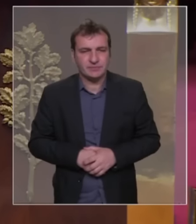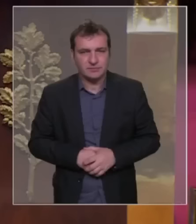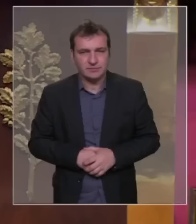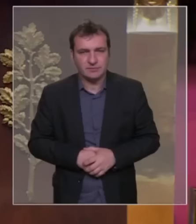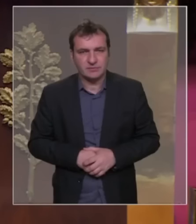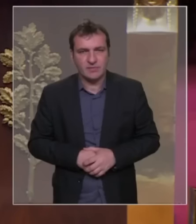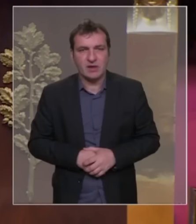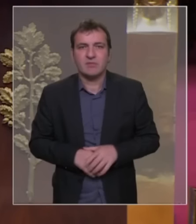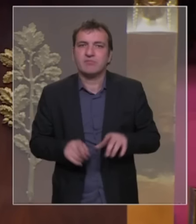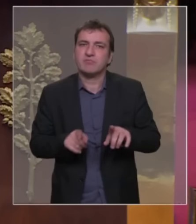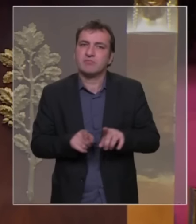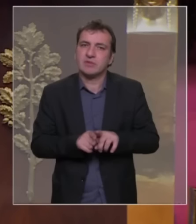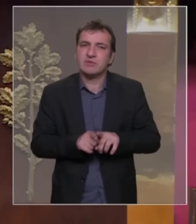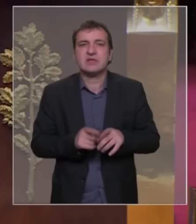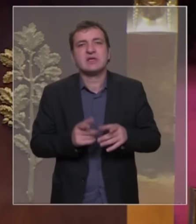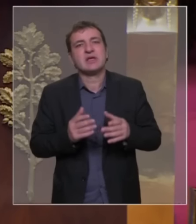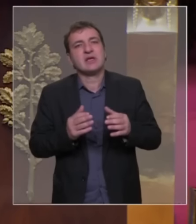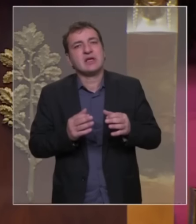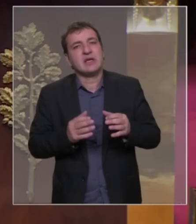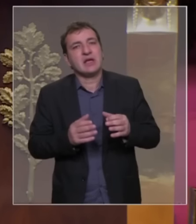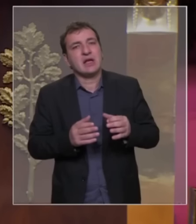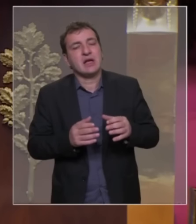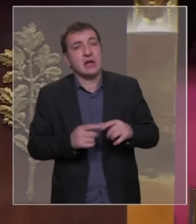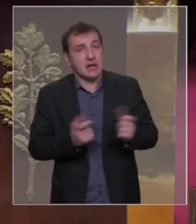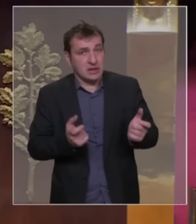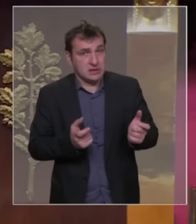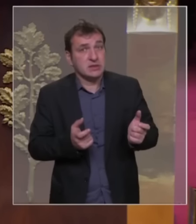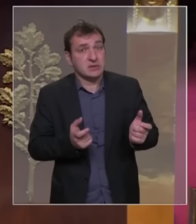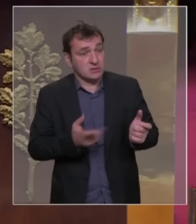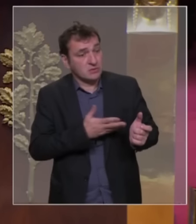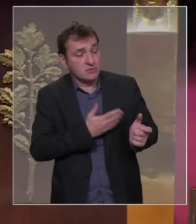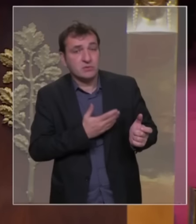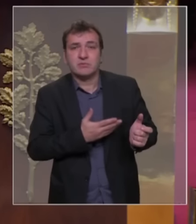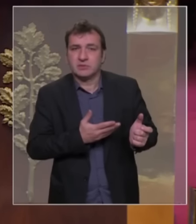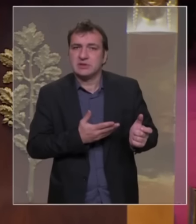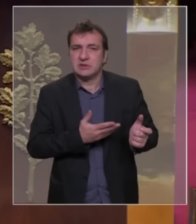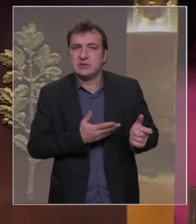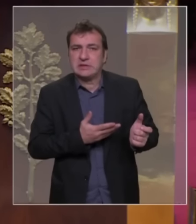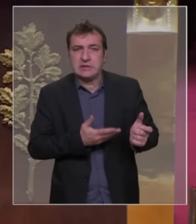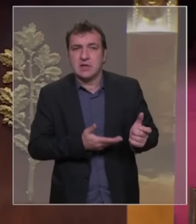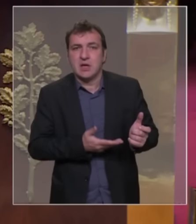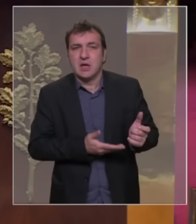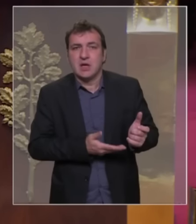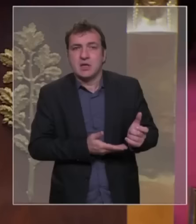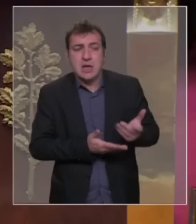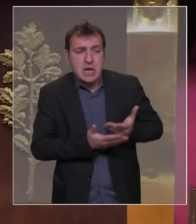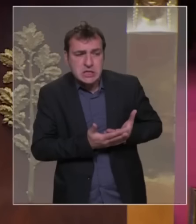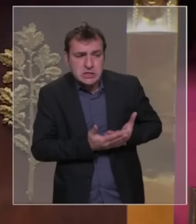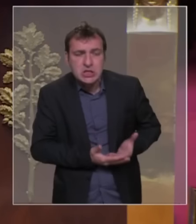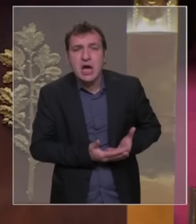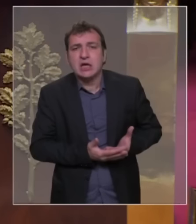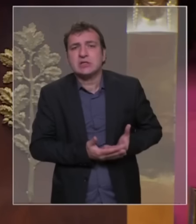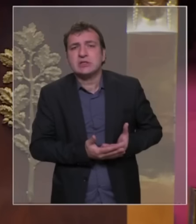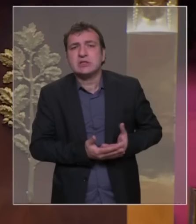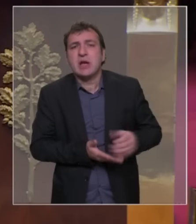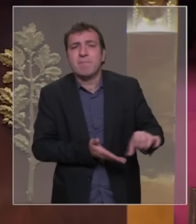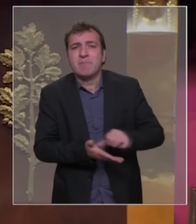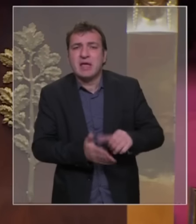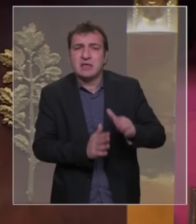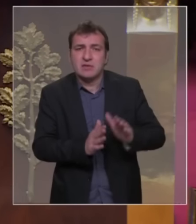que nos dispositifs d'allègement de charges freinent la hausse des salaires au-dessus du SMIC. Nous le reverrons. Enfin, mesdames et messieurs,